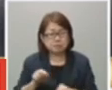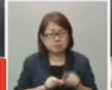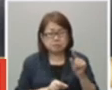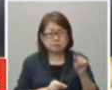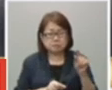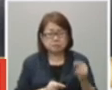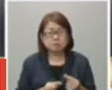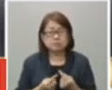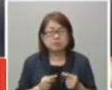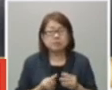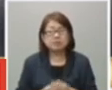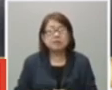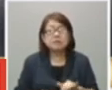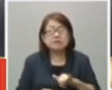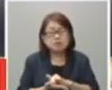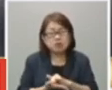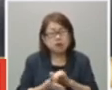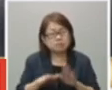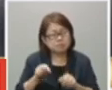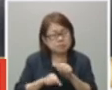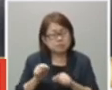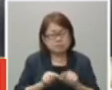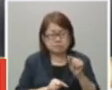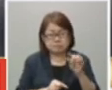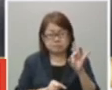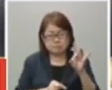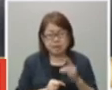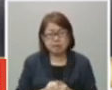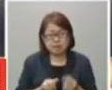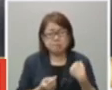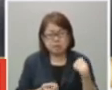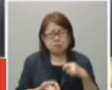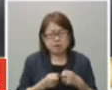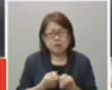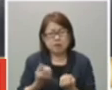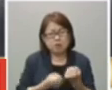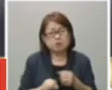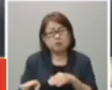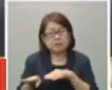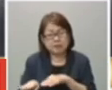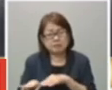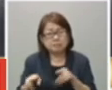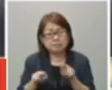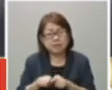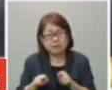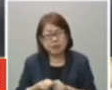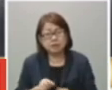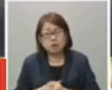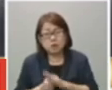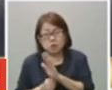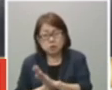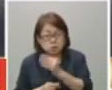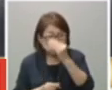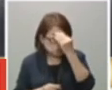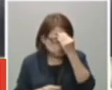20% ที่นิวยอร์กเขามี 28% ครับท่านประธานรถยังติดเน็บแต่ทั้งสองที่มีพื้นที่ถนนม